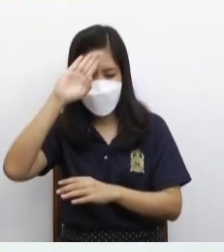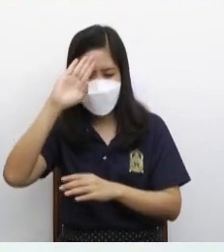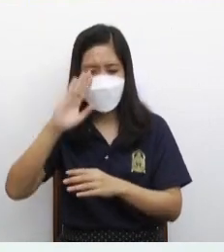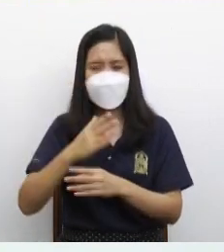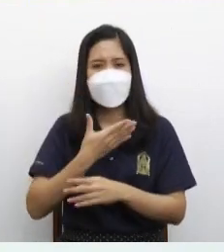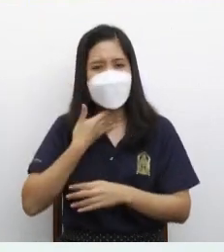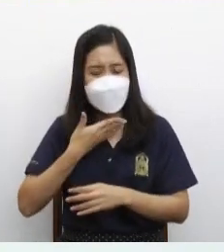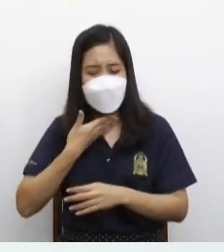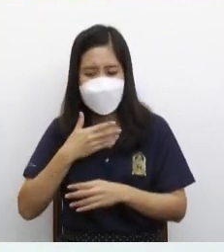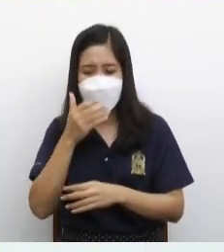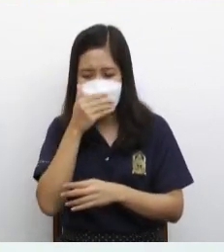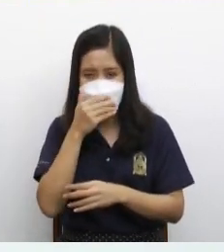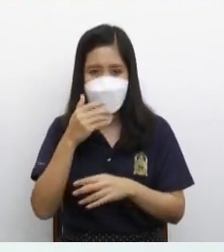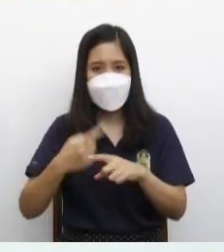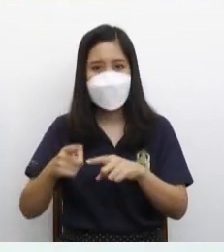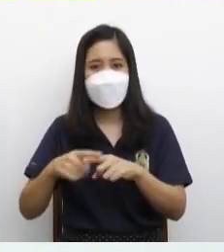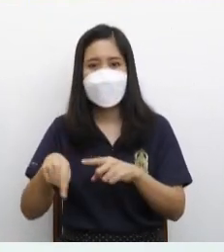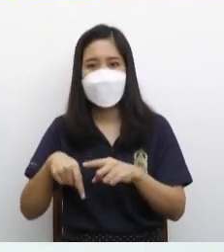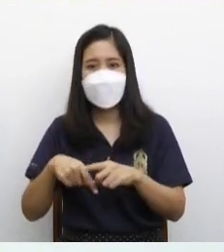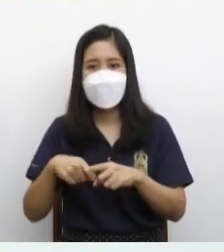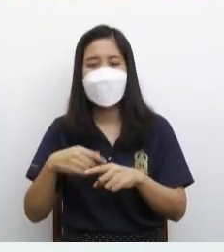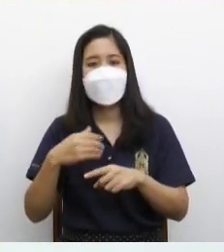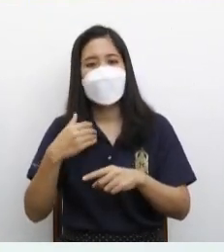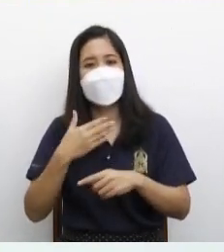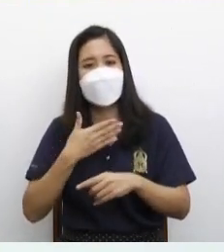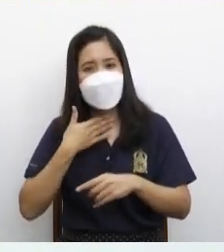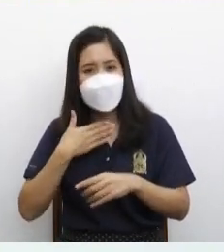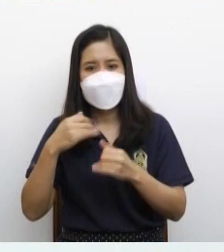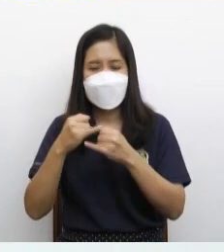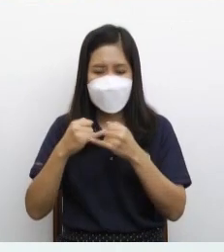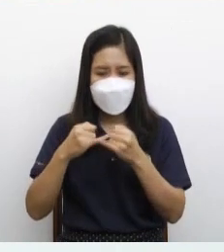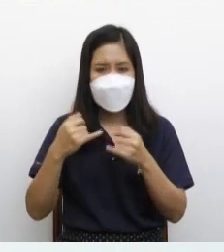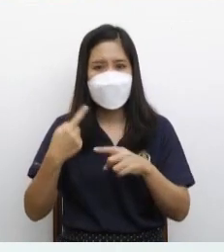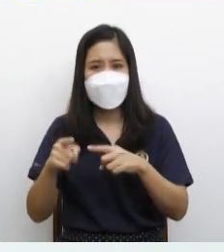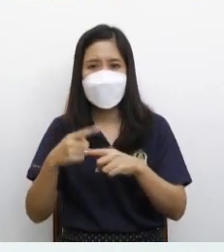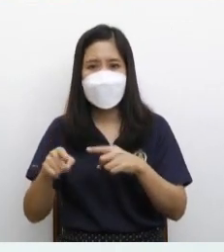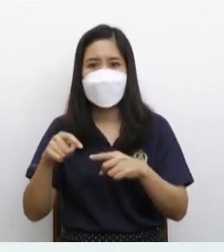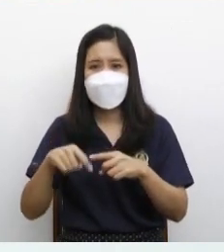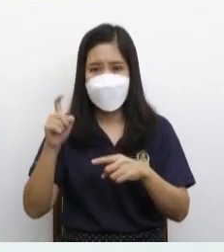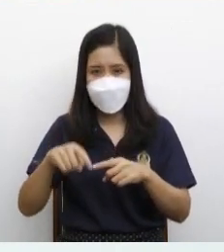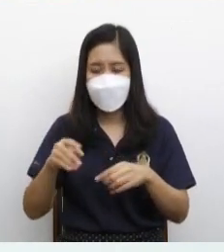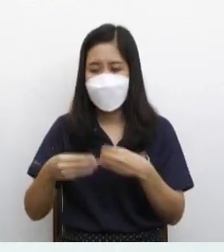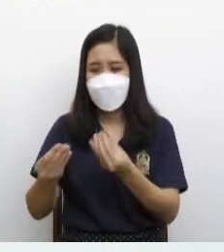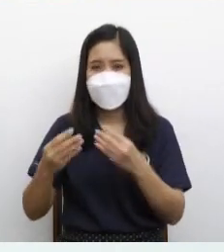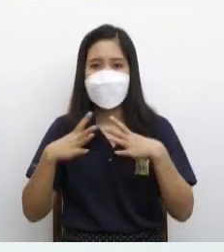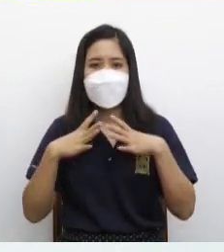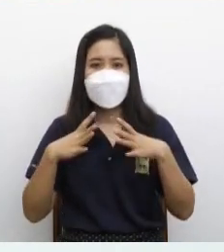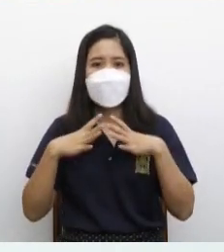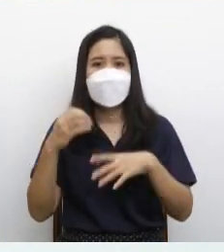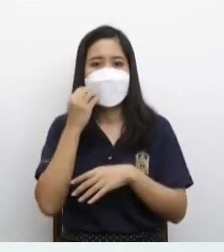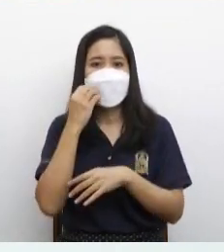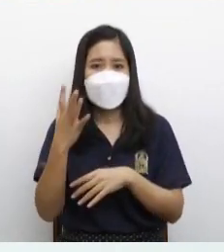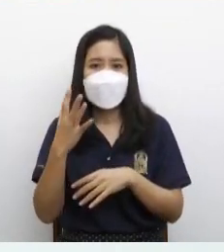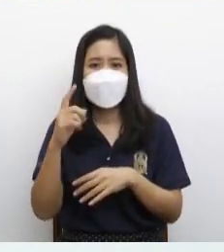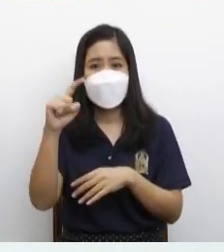จามหรือมีผู้ปกครองนั้นมีอาการไข้ป่วยก็ไม่ควรที่จะให้นักเรียนกับคนนั้นมาโรงเรียนหรือ